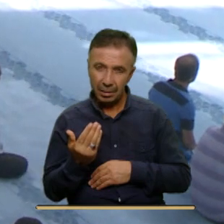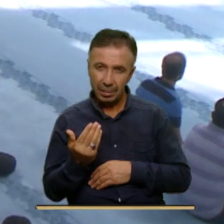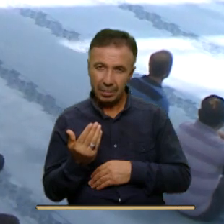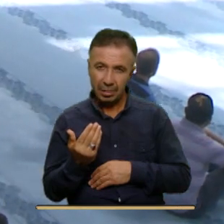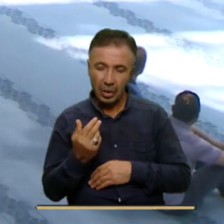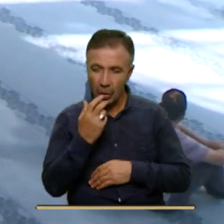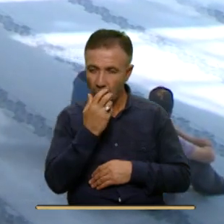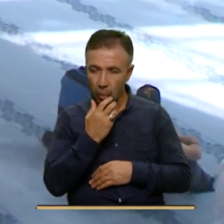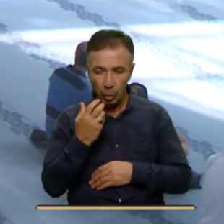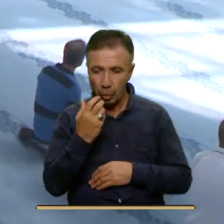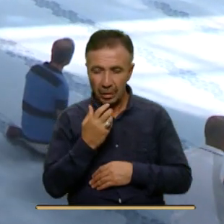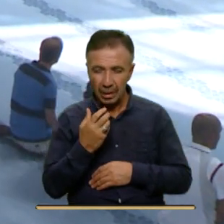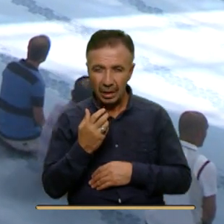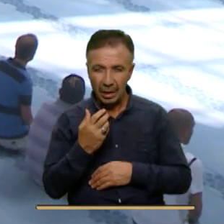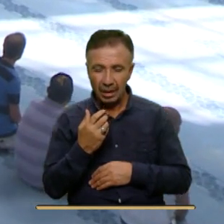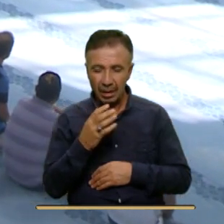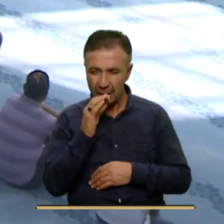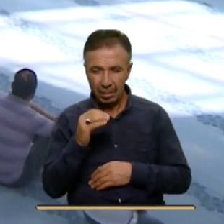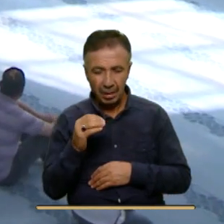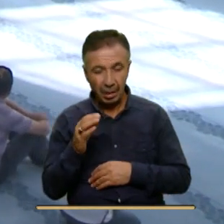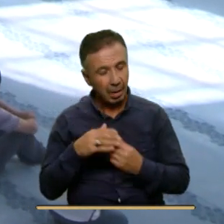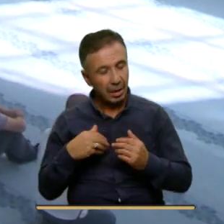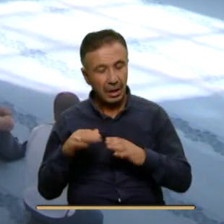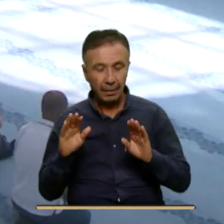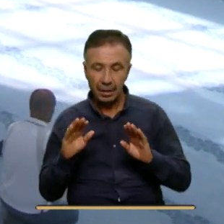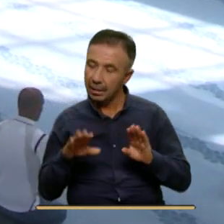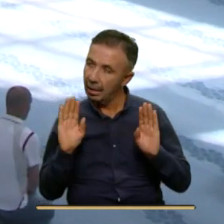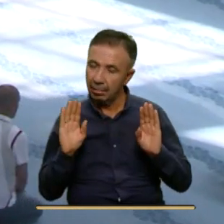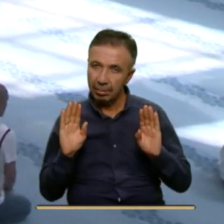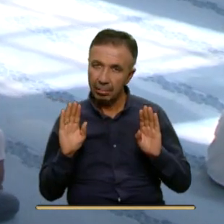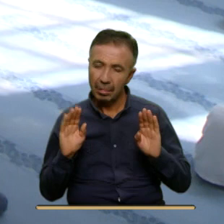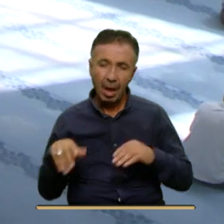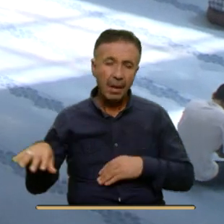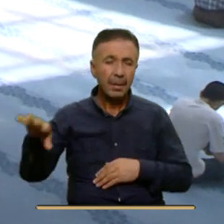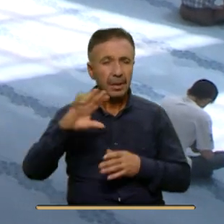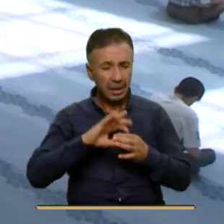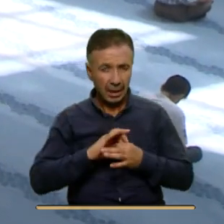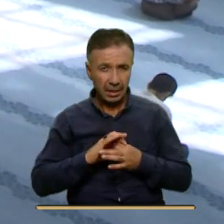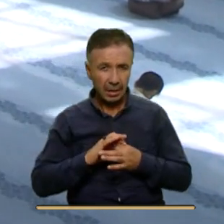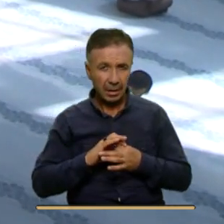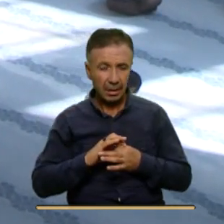dinlerim. Kimseyi ilgilendirmez değildir bu. Hepimizi ilgilendirir kıymetli müminler.